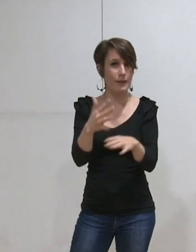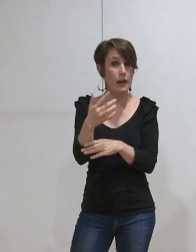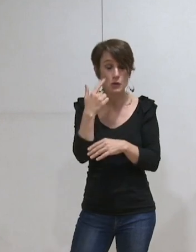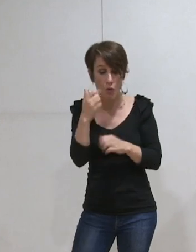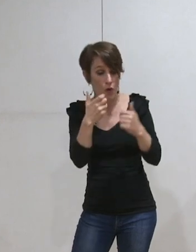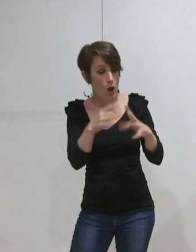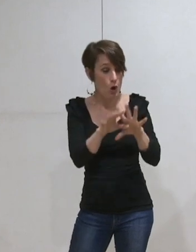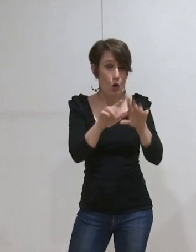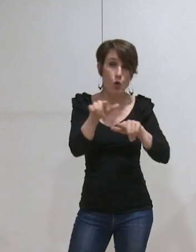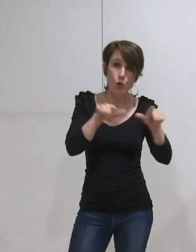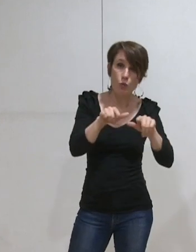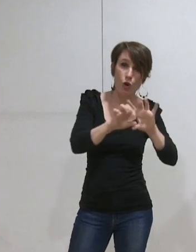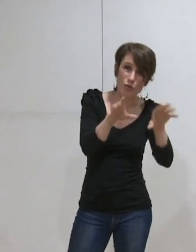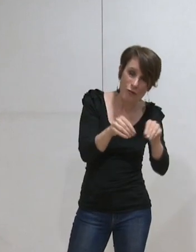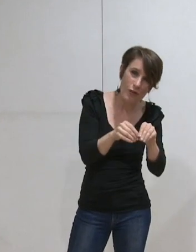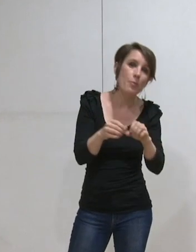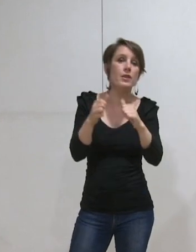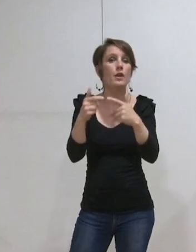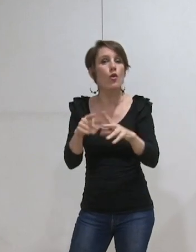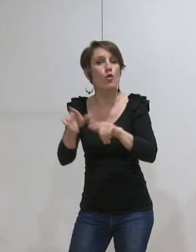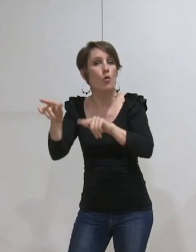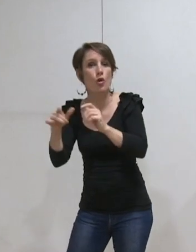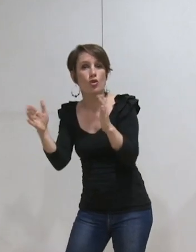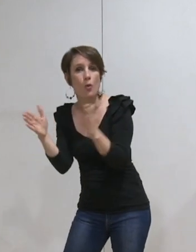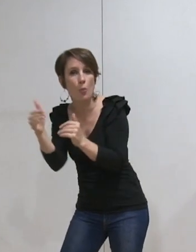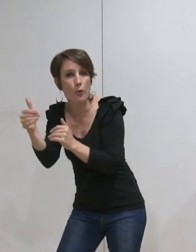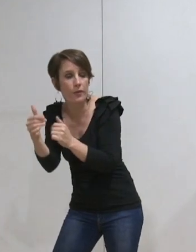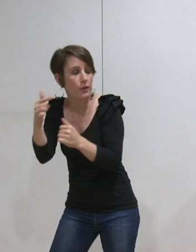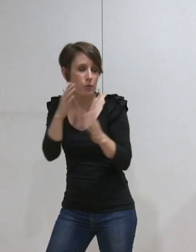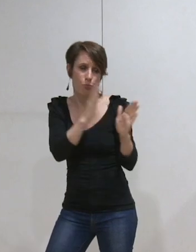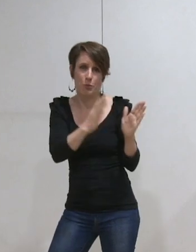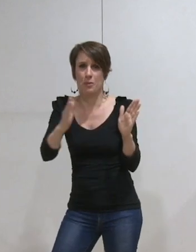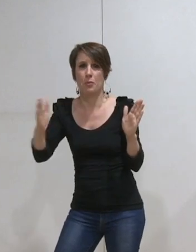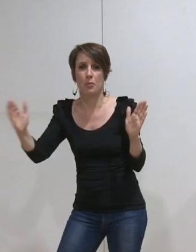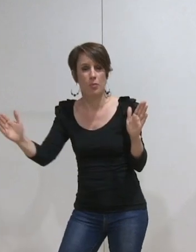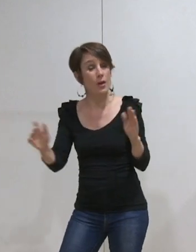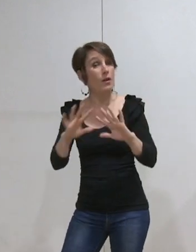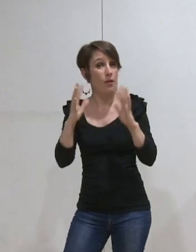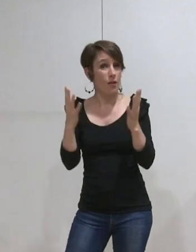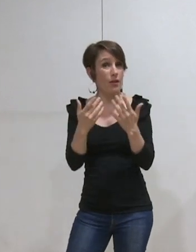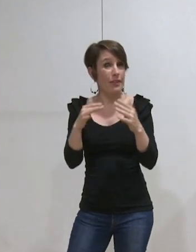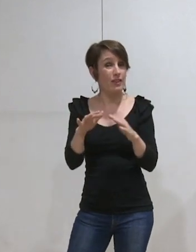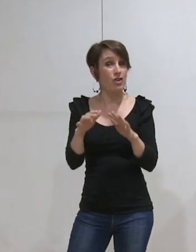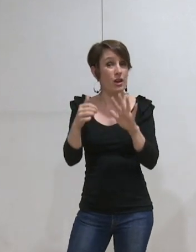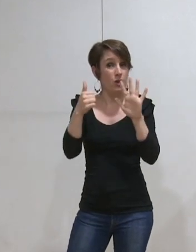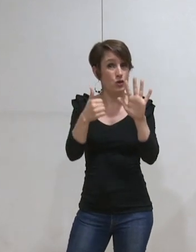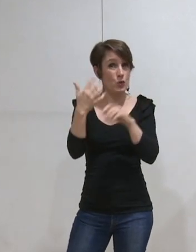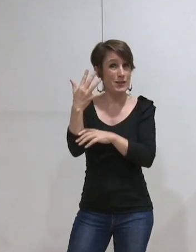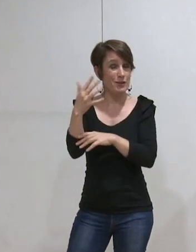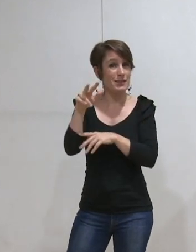familiaux le nombre de logements spécifique et je vous informe que nous avons déjà 65 loca